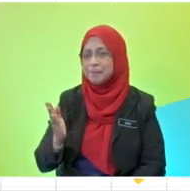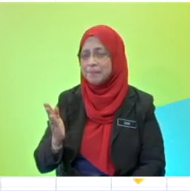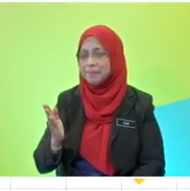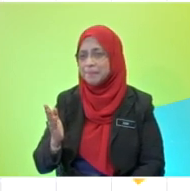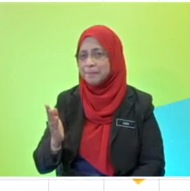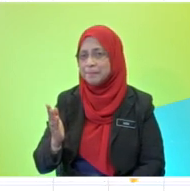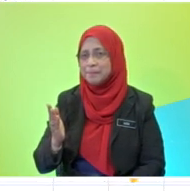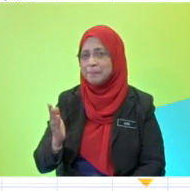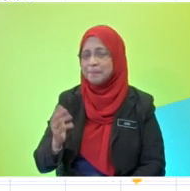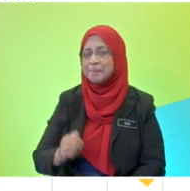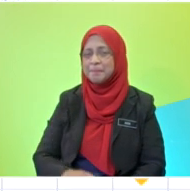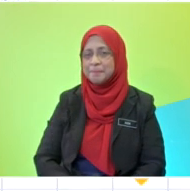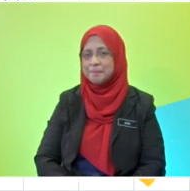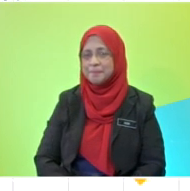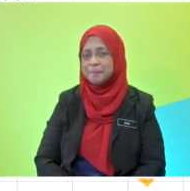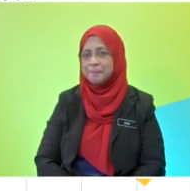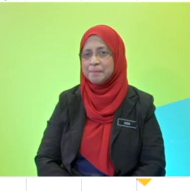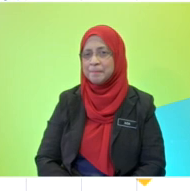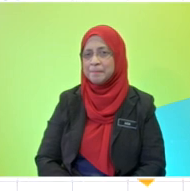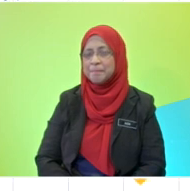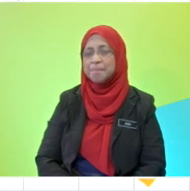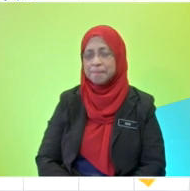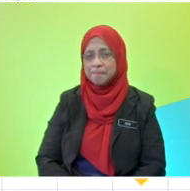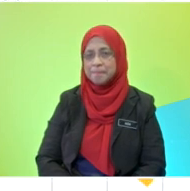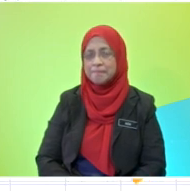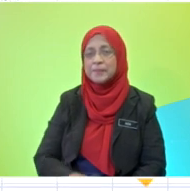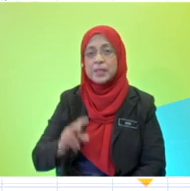t Oke